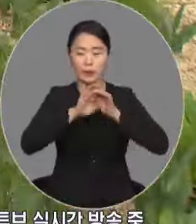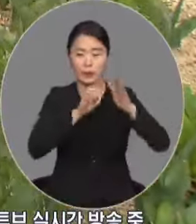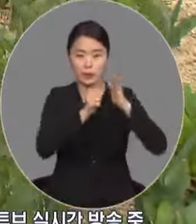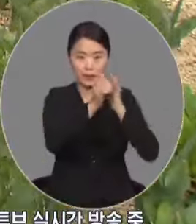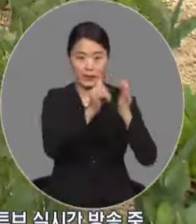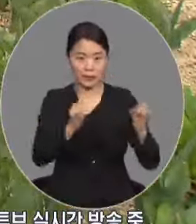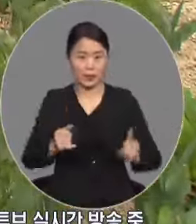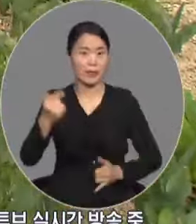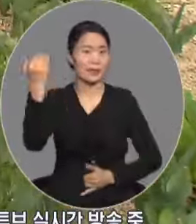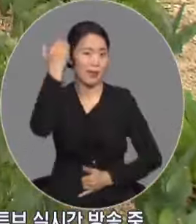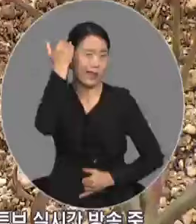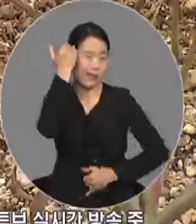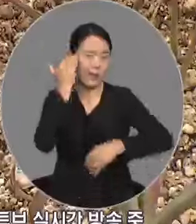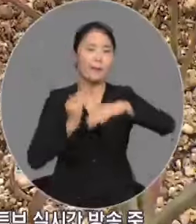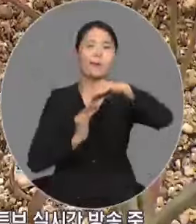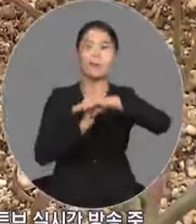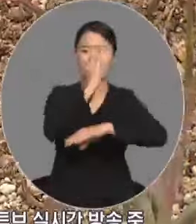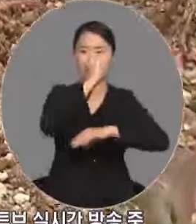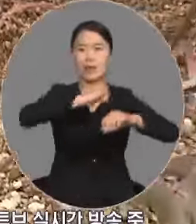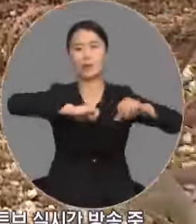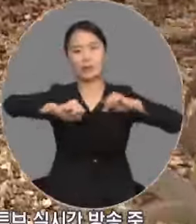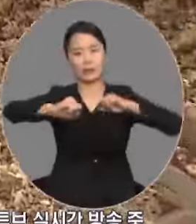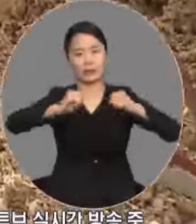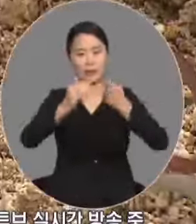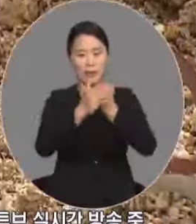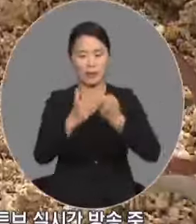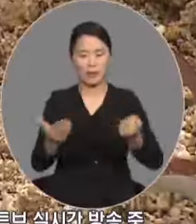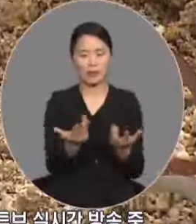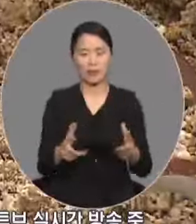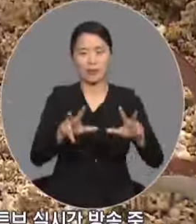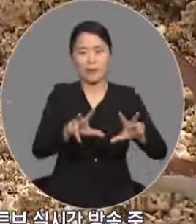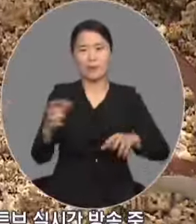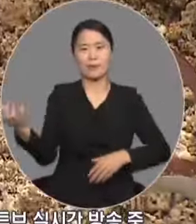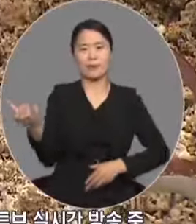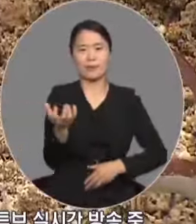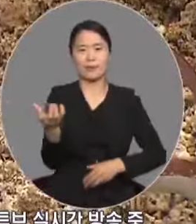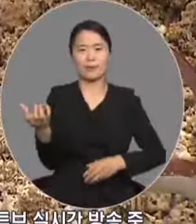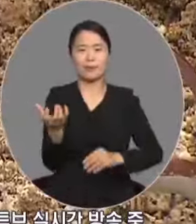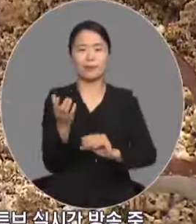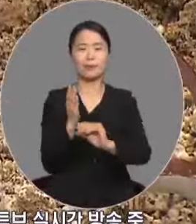방문객들의 몰지각한 행동으로 신음하고 있습니다. UBC 뉴스 김용환입니다.